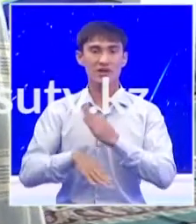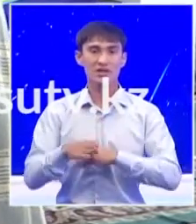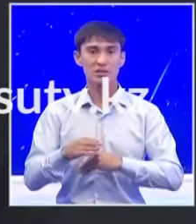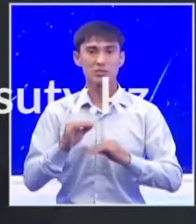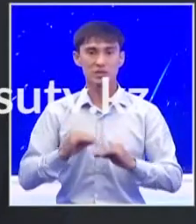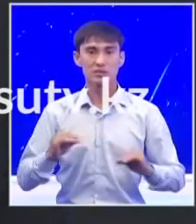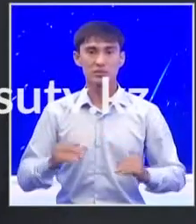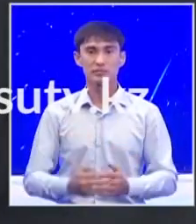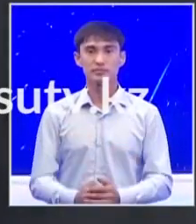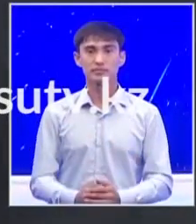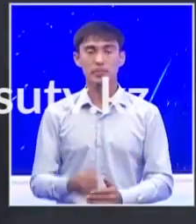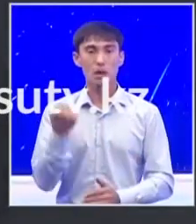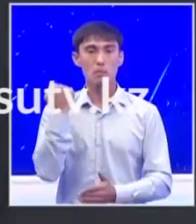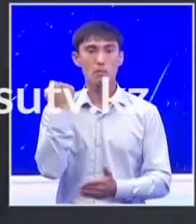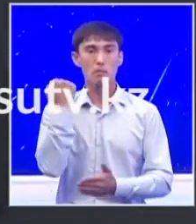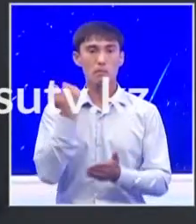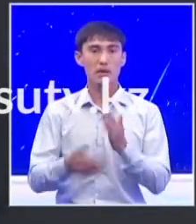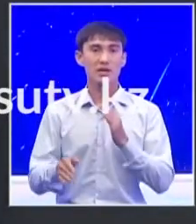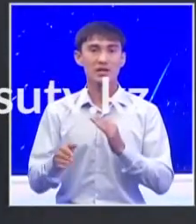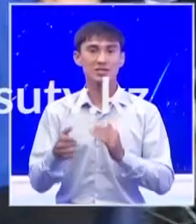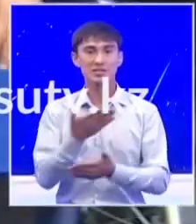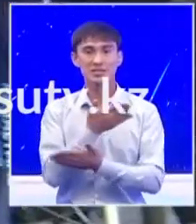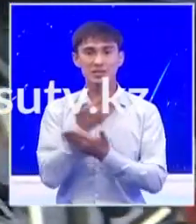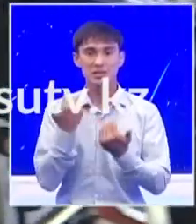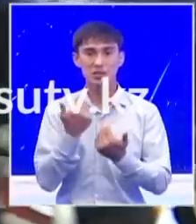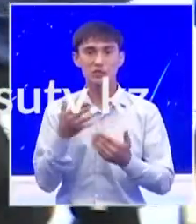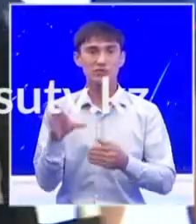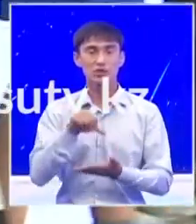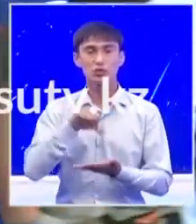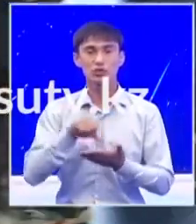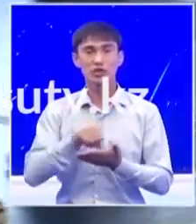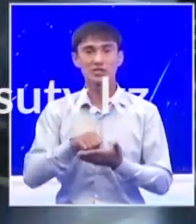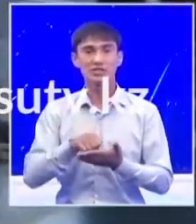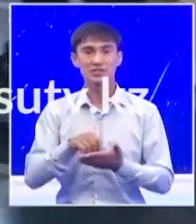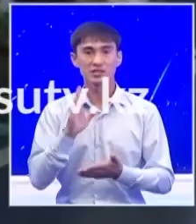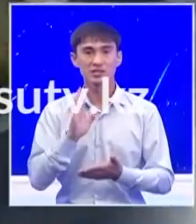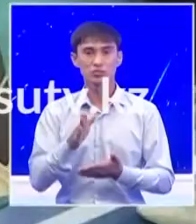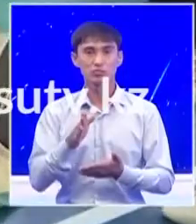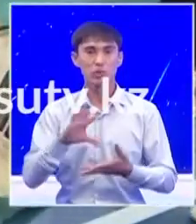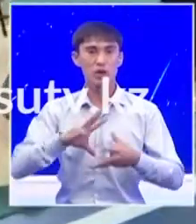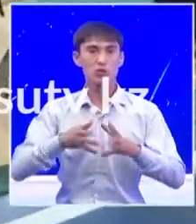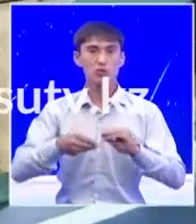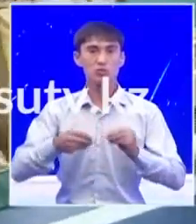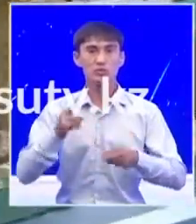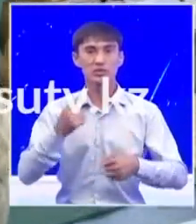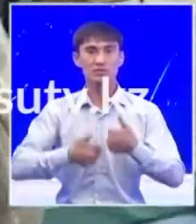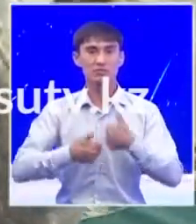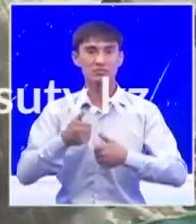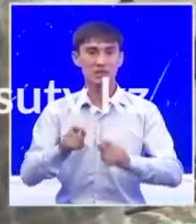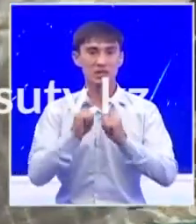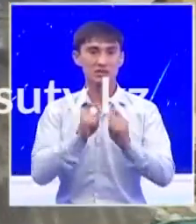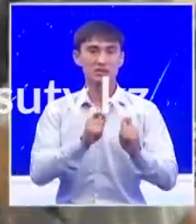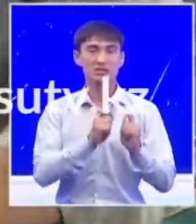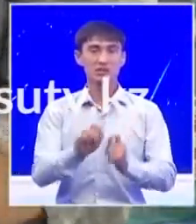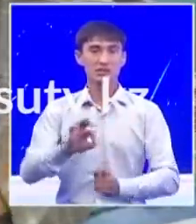людьми. Проигравших в подобных состязаниях не бывает. Все участники без исключения. По итогам соревнований были награждены медалями